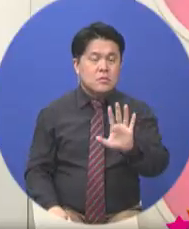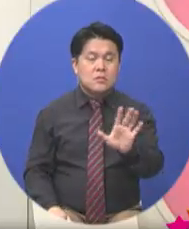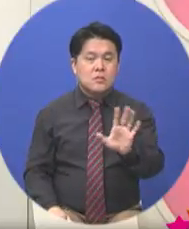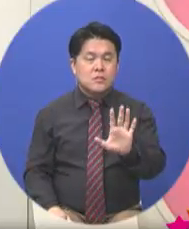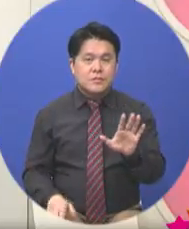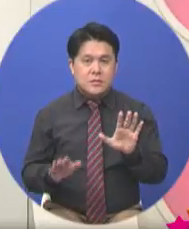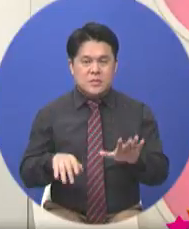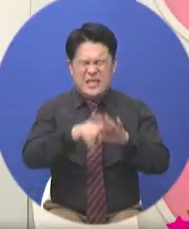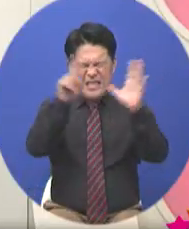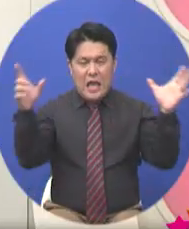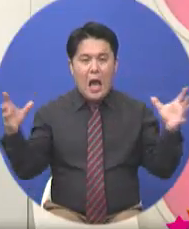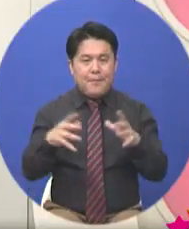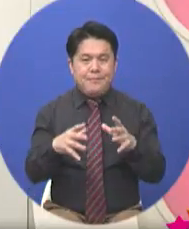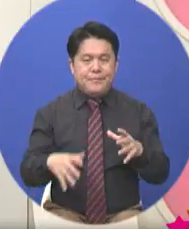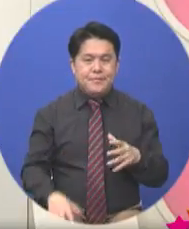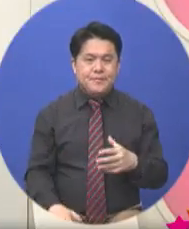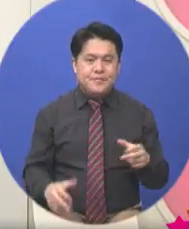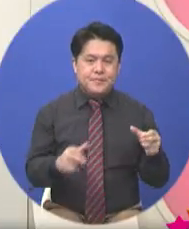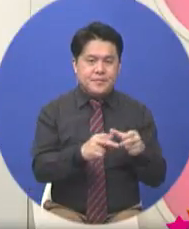그 이번에는 내는